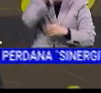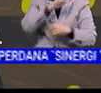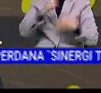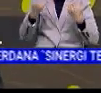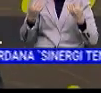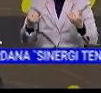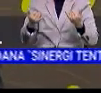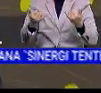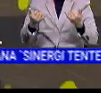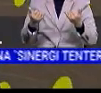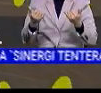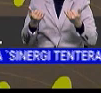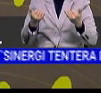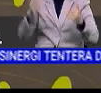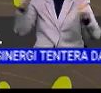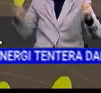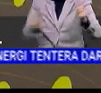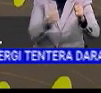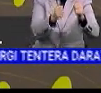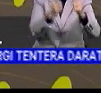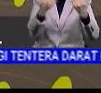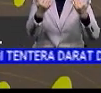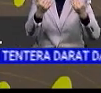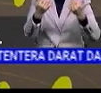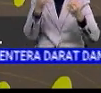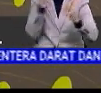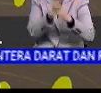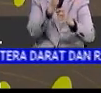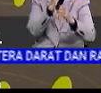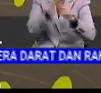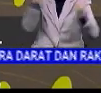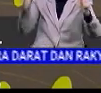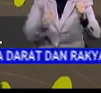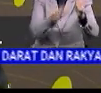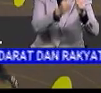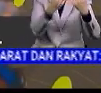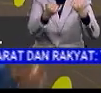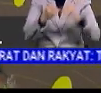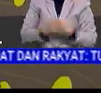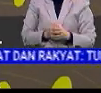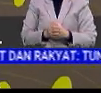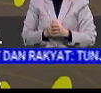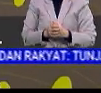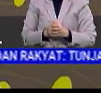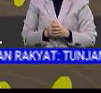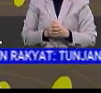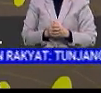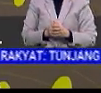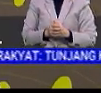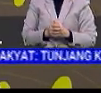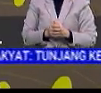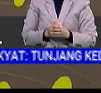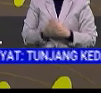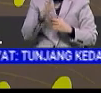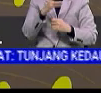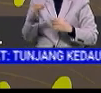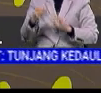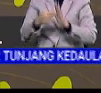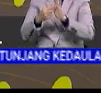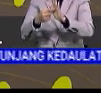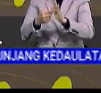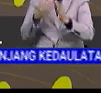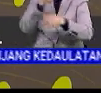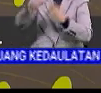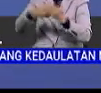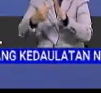we let them equalize. So we make things very, very hard. So there are patches, but for entertainment wise, it was good